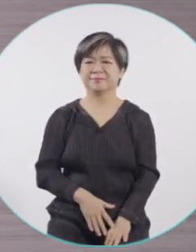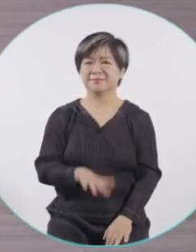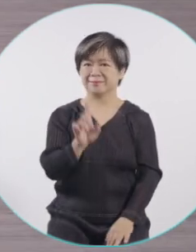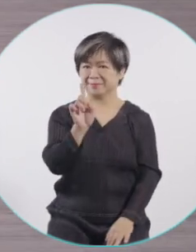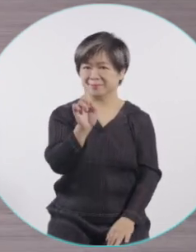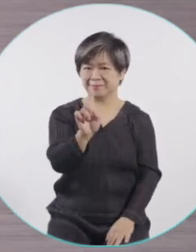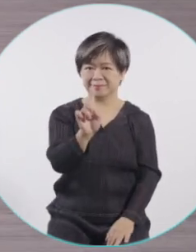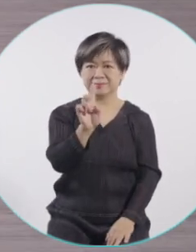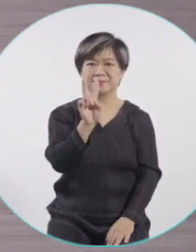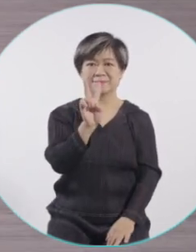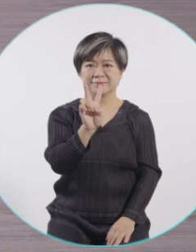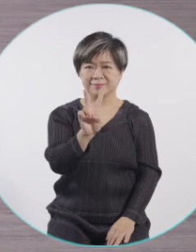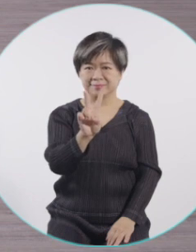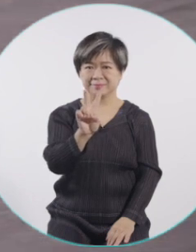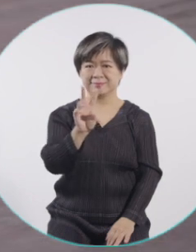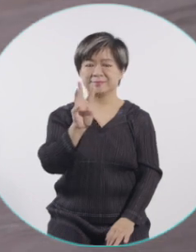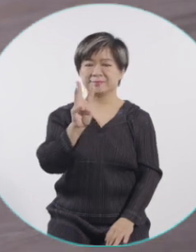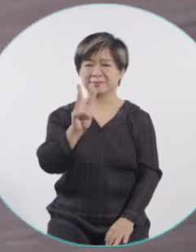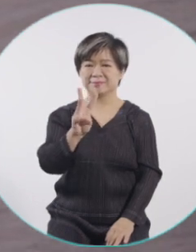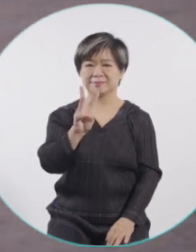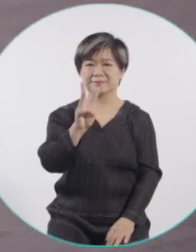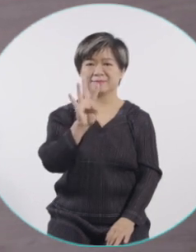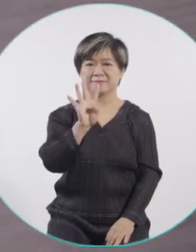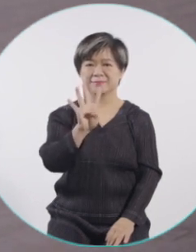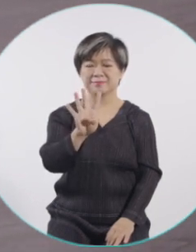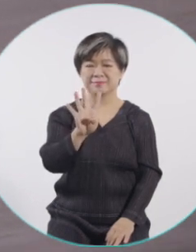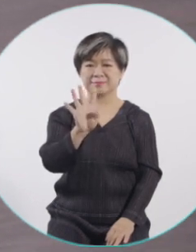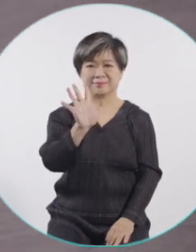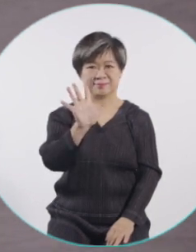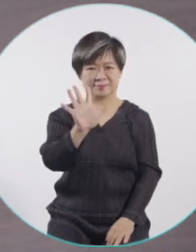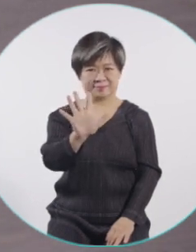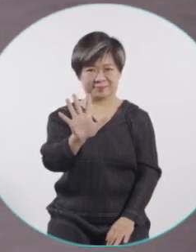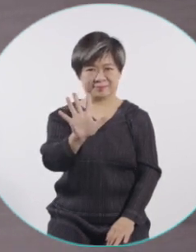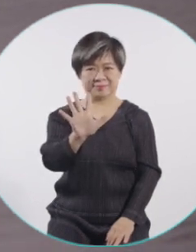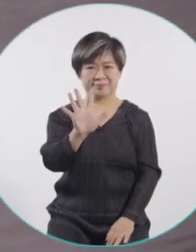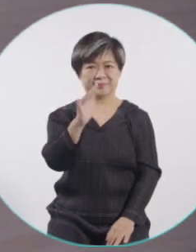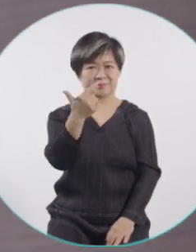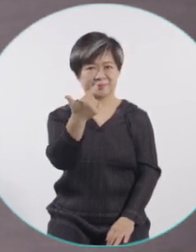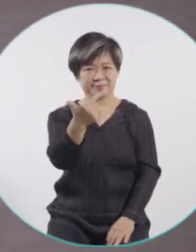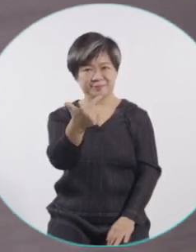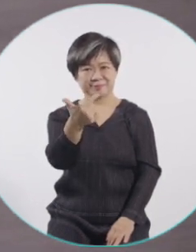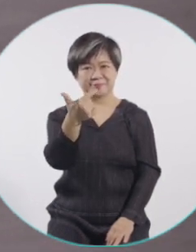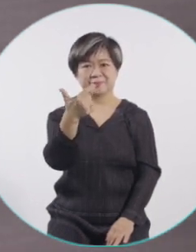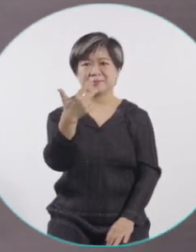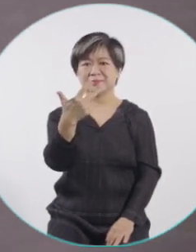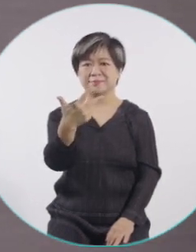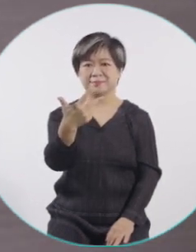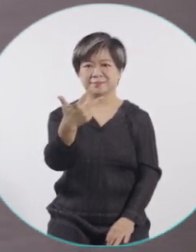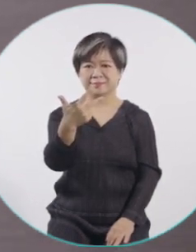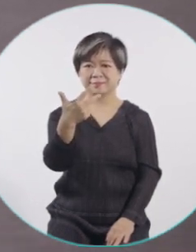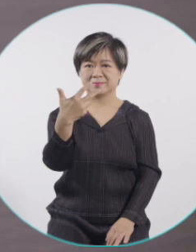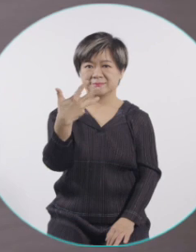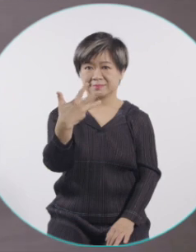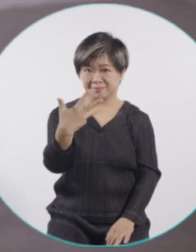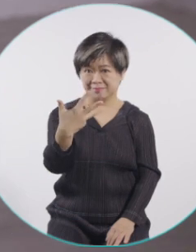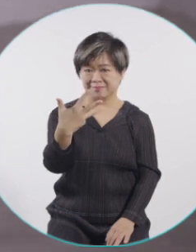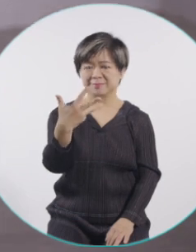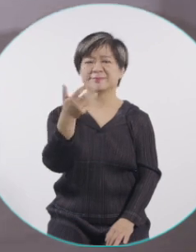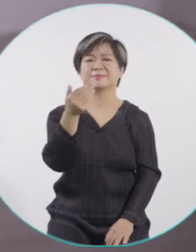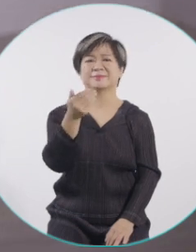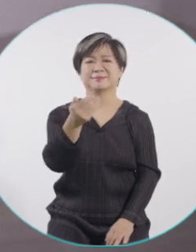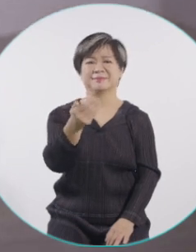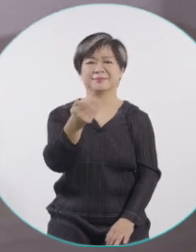一、二、三、四、五、六、七、